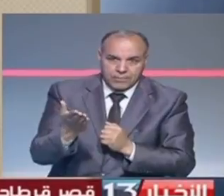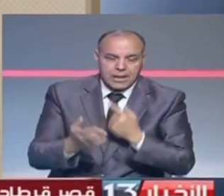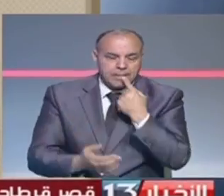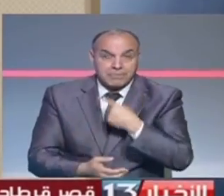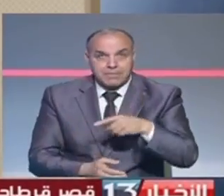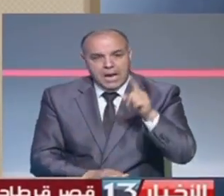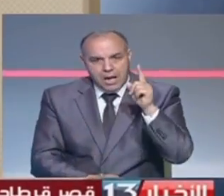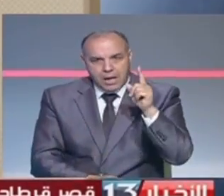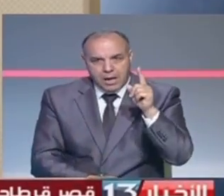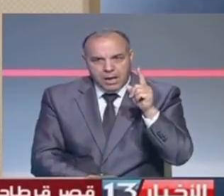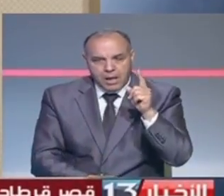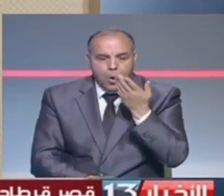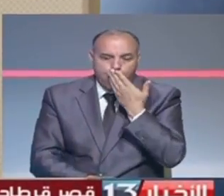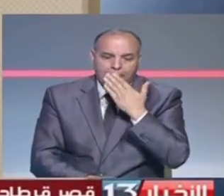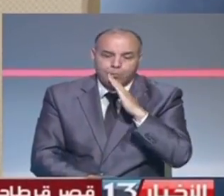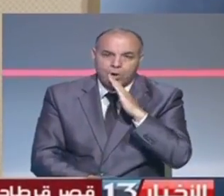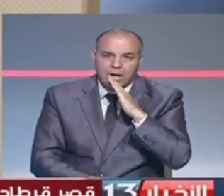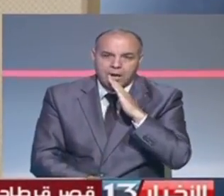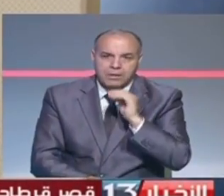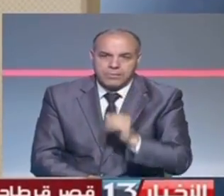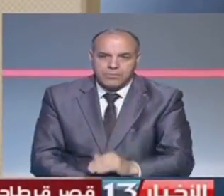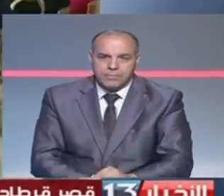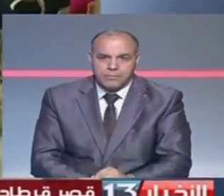الله والحمد لله